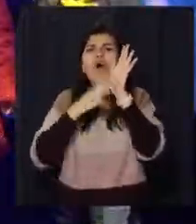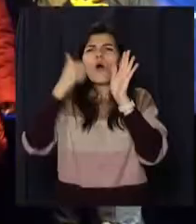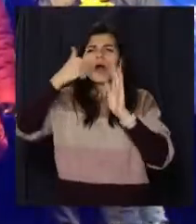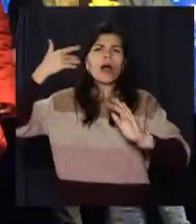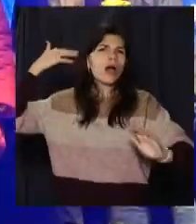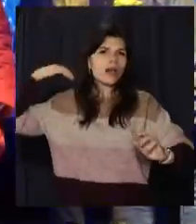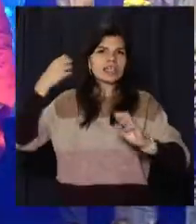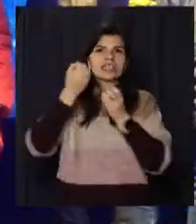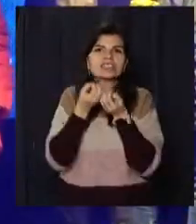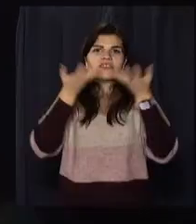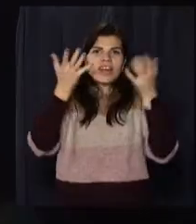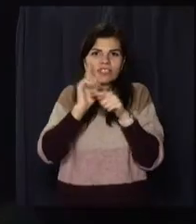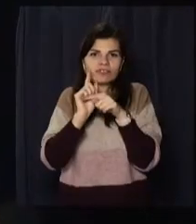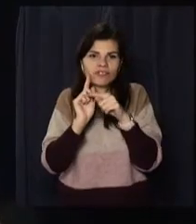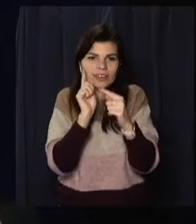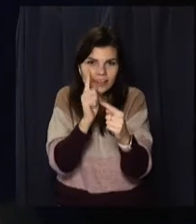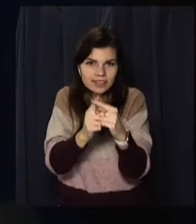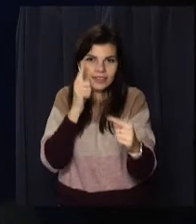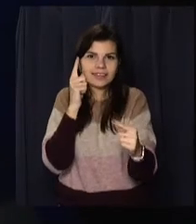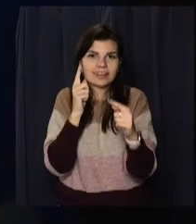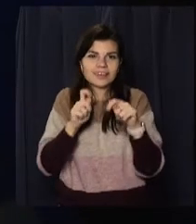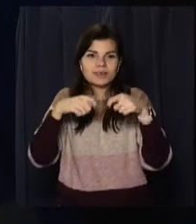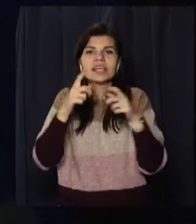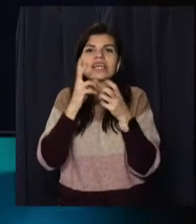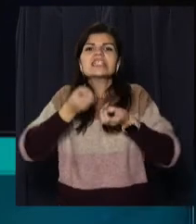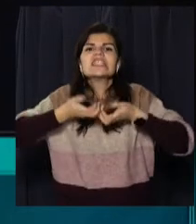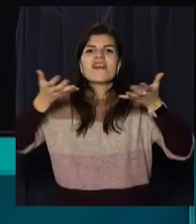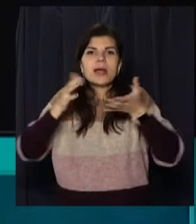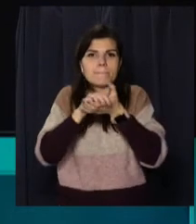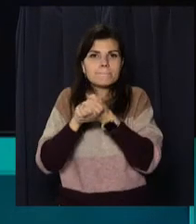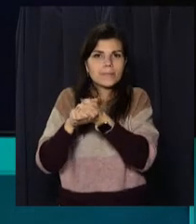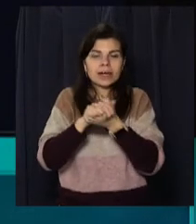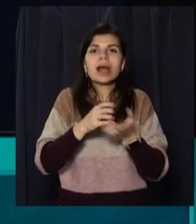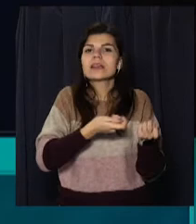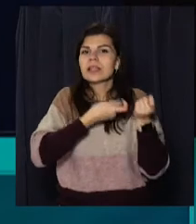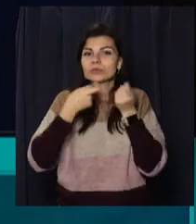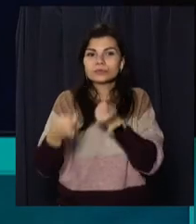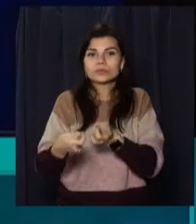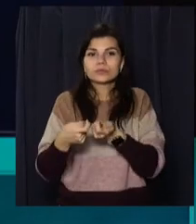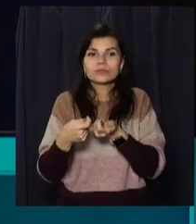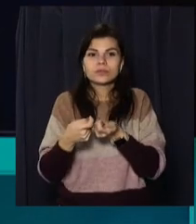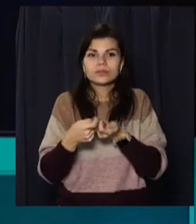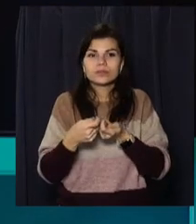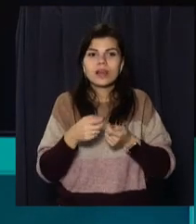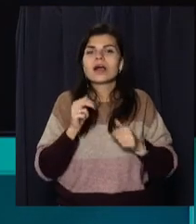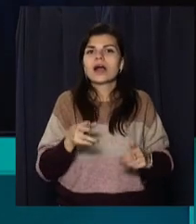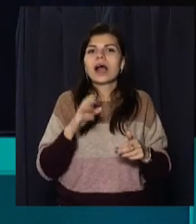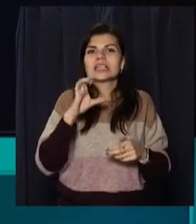роках минулого століття. Щороку світло миру несуть як